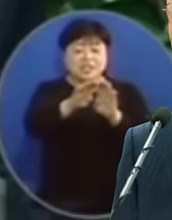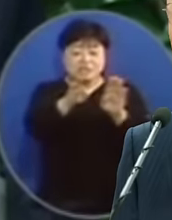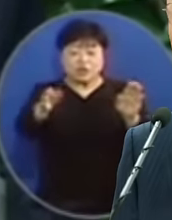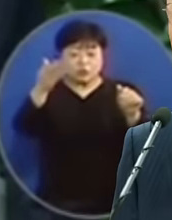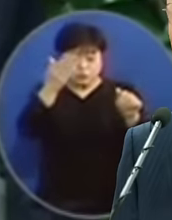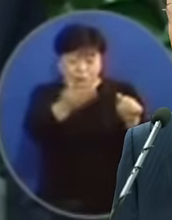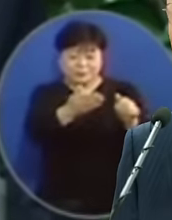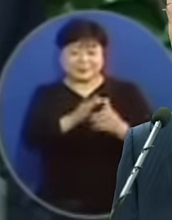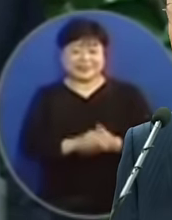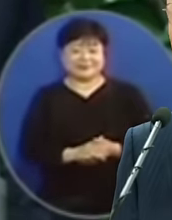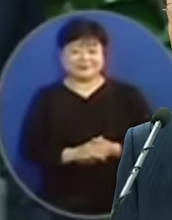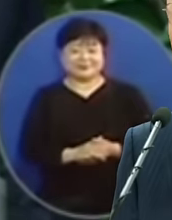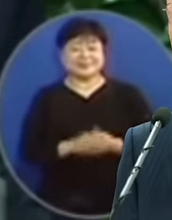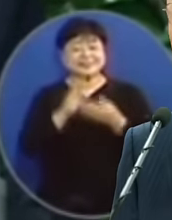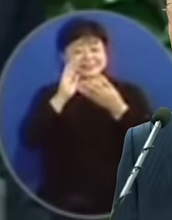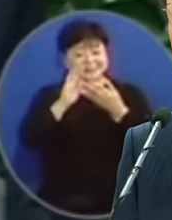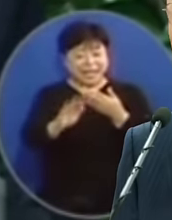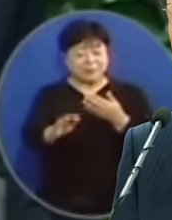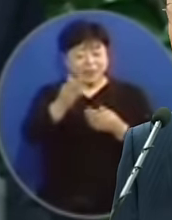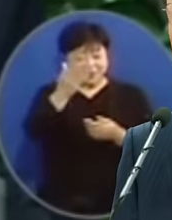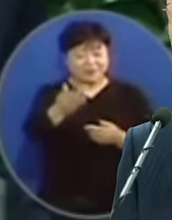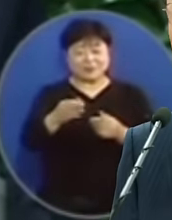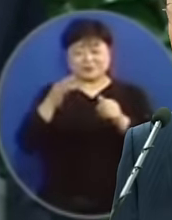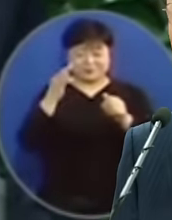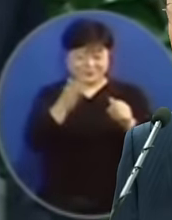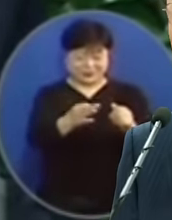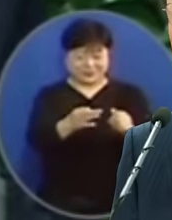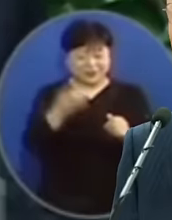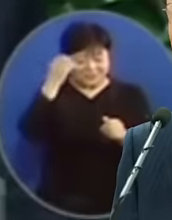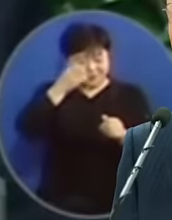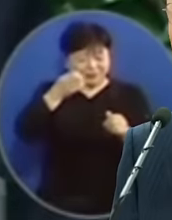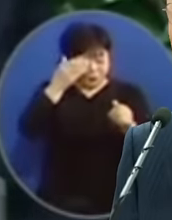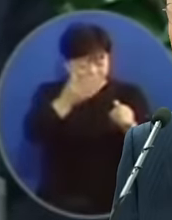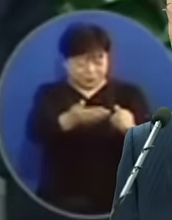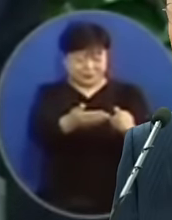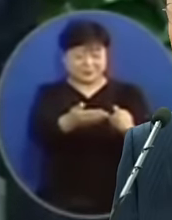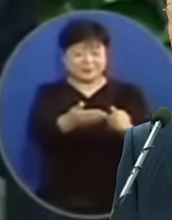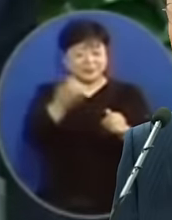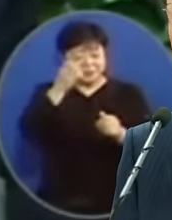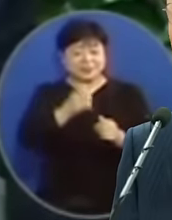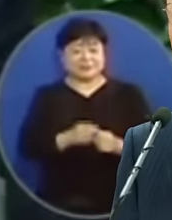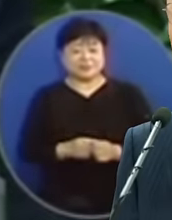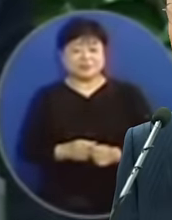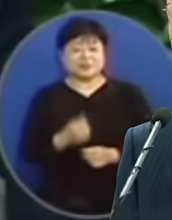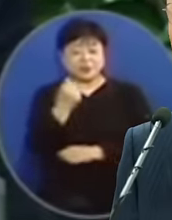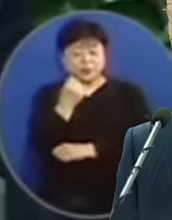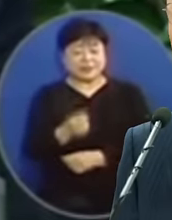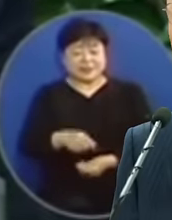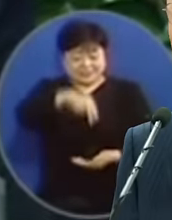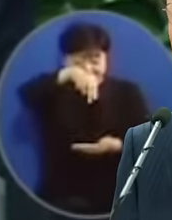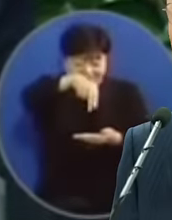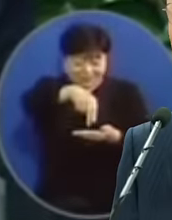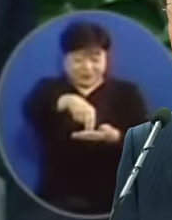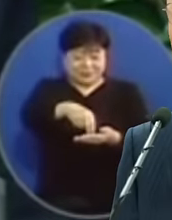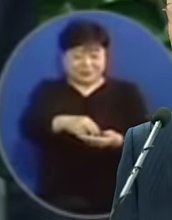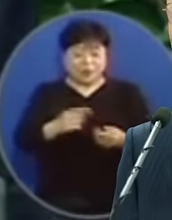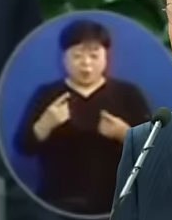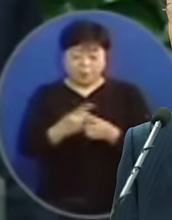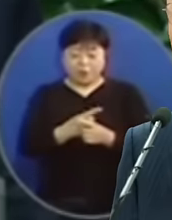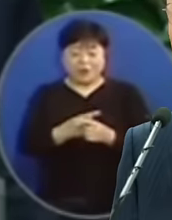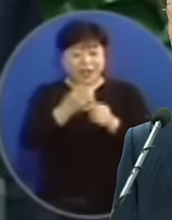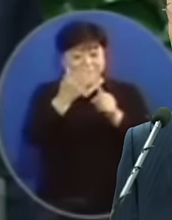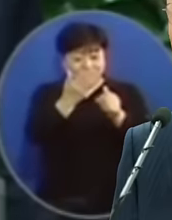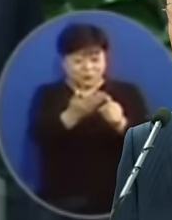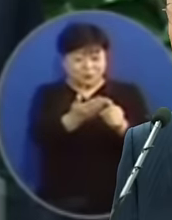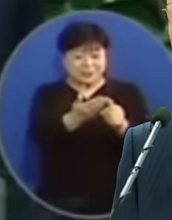열어놓으시고 난 다음에 그 다음 여러분을 부르셔서 성령을 보내셔서 성령이 그 토대 위에 서서 여러분에게 변화를 가져오는